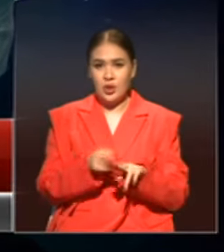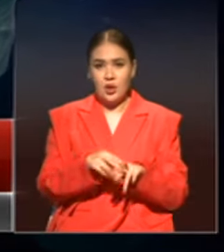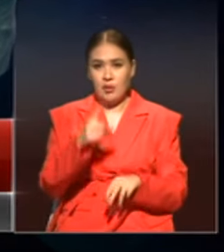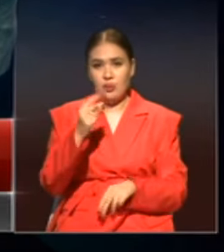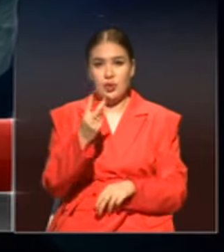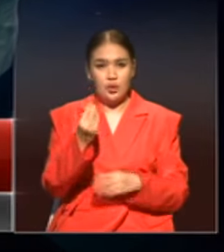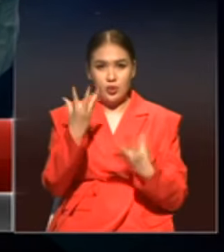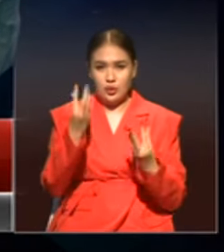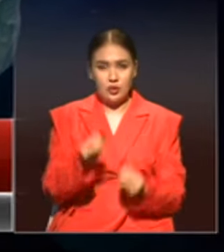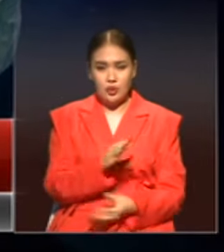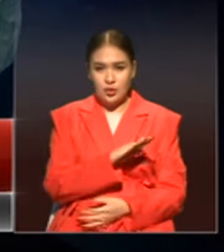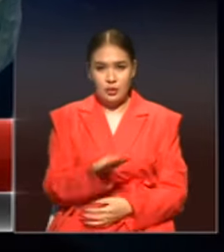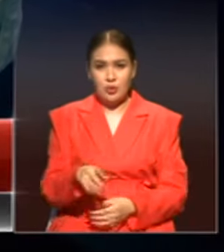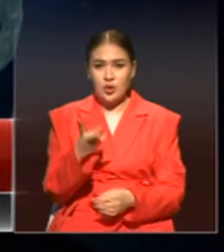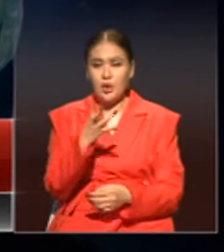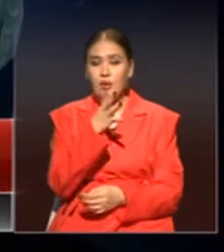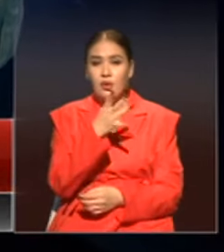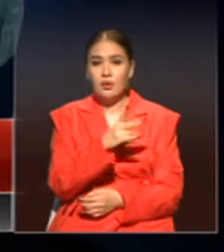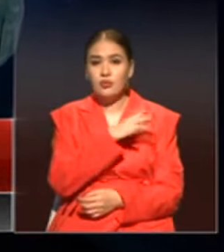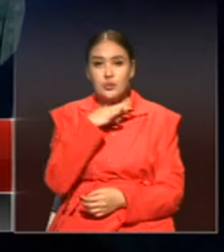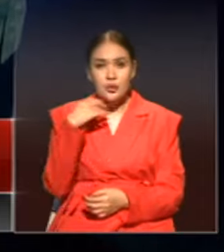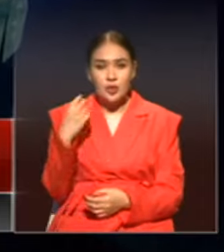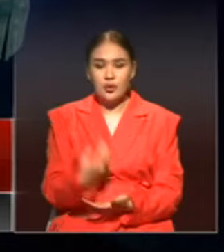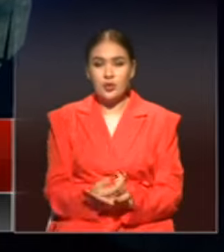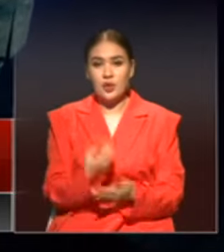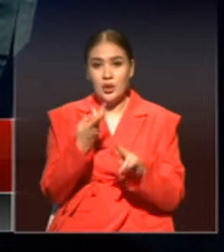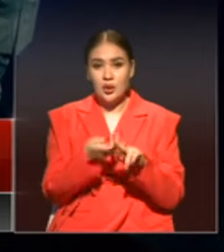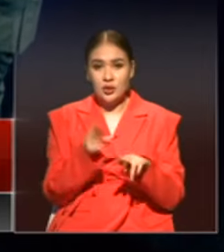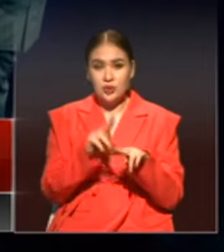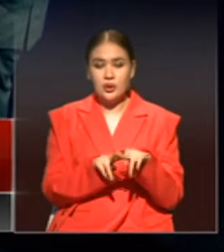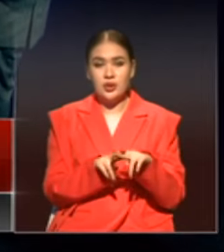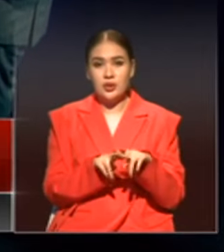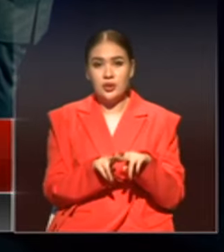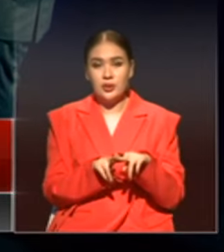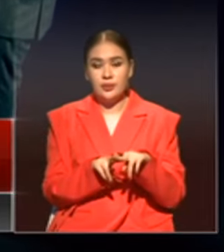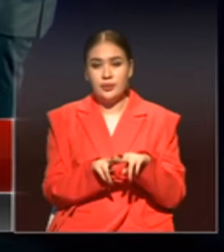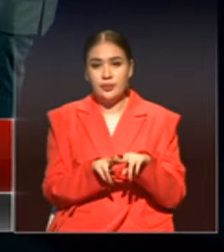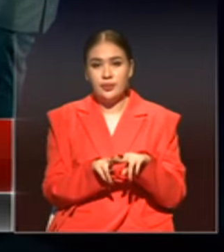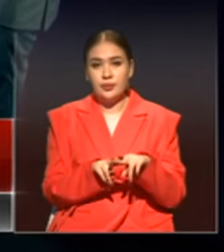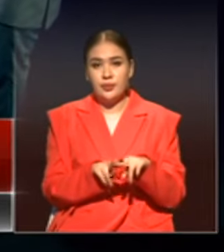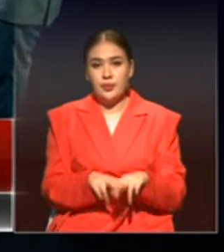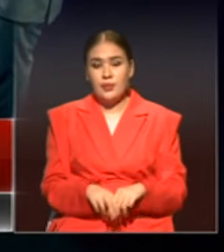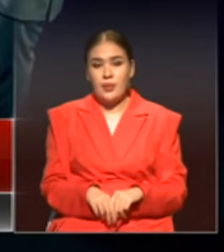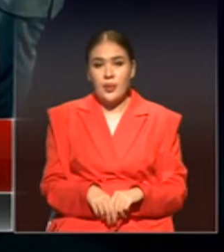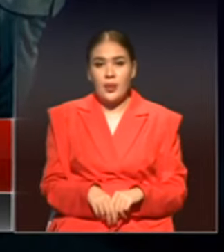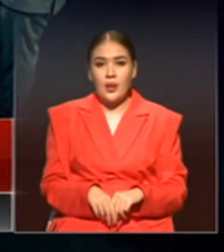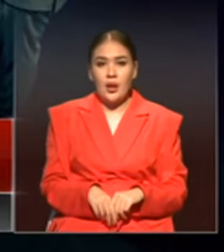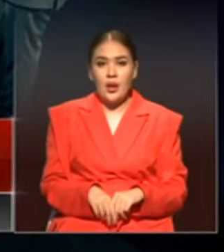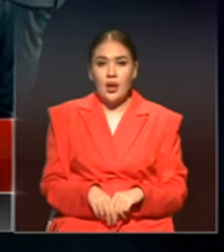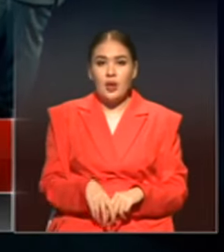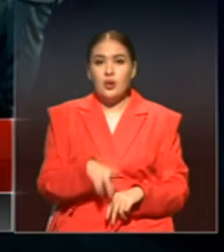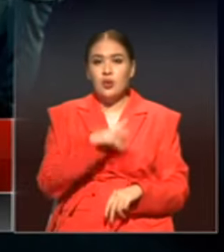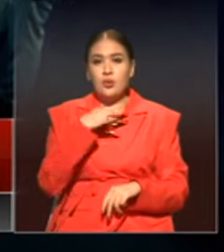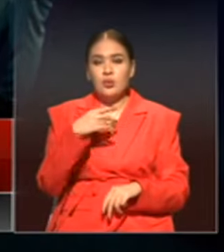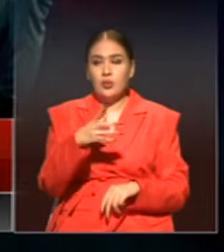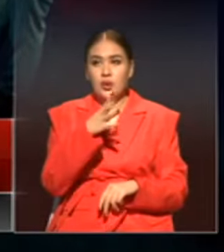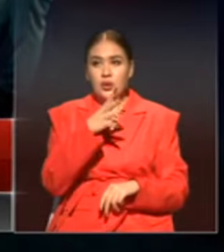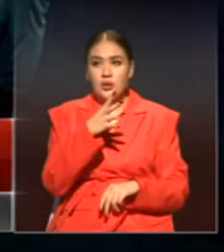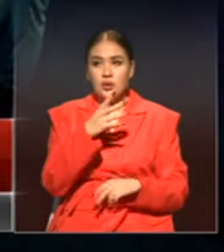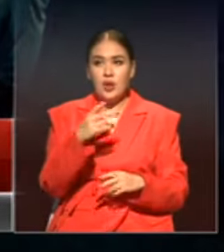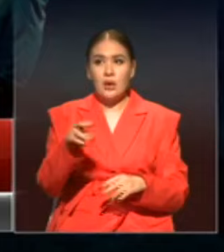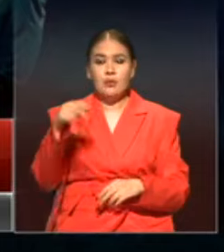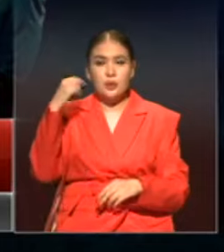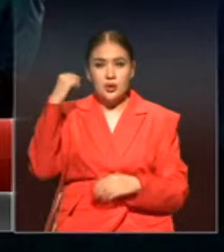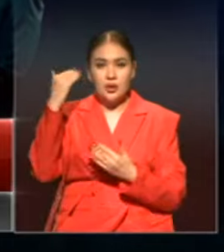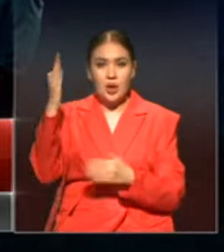ол жаңағы біраз уақытты талап етеді. Қазіргі таңда енді биыл жылы жаңағыдай біз біраз уақытты талап етпейтінін мемлекет басшысының